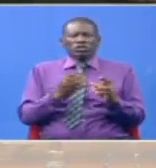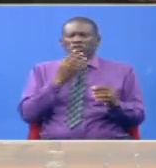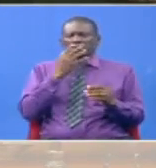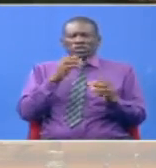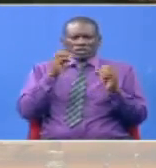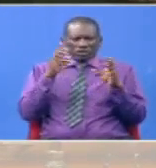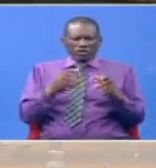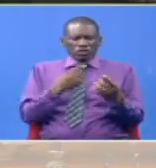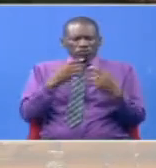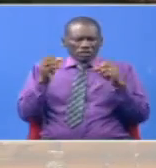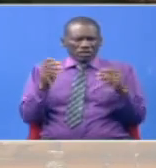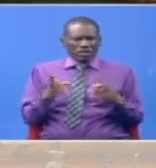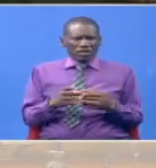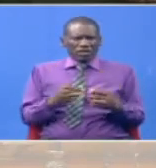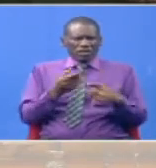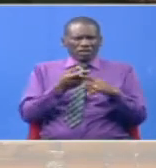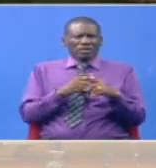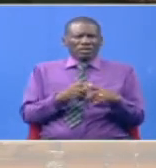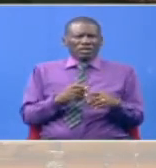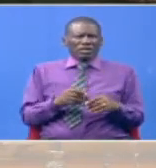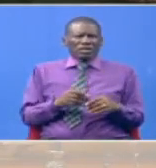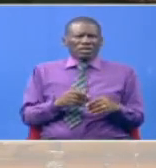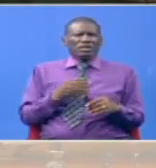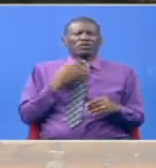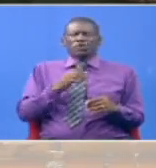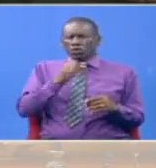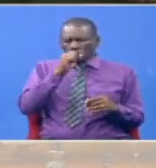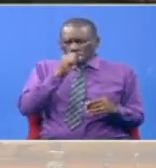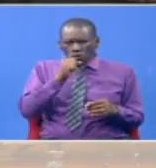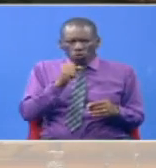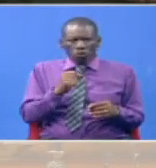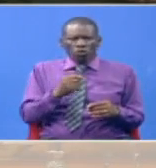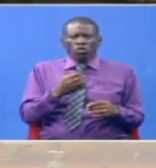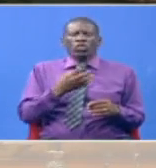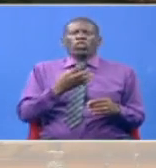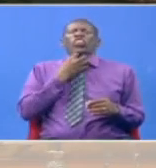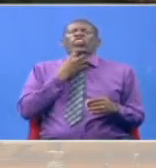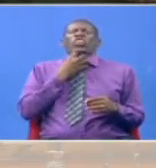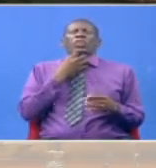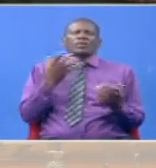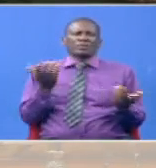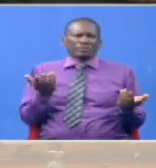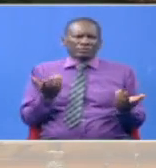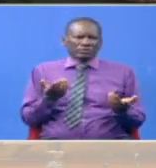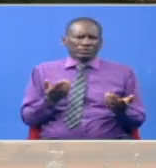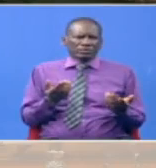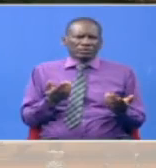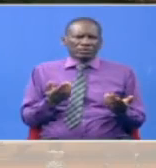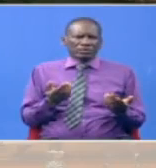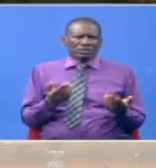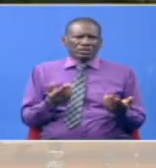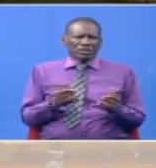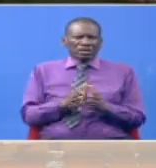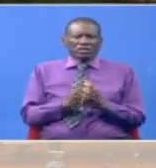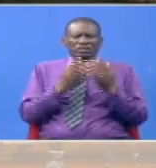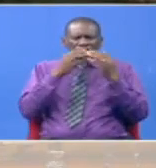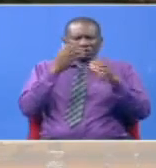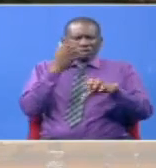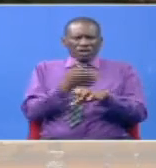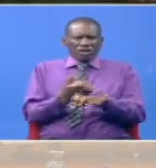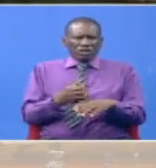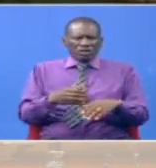aongee. Alafu akataka kukoa, akachokiwa na hiyo kozi, akashindwa kabisa kupumua. Ilikuwa